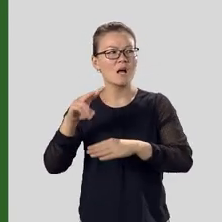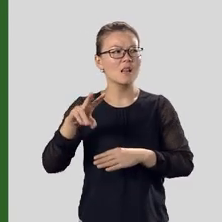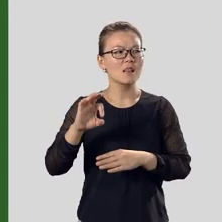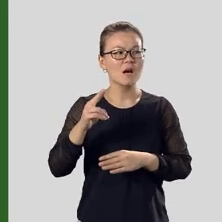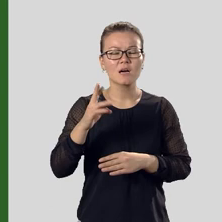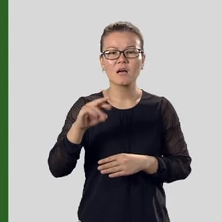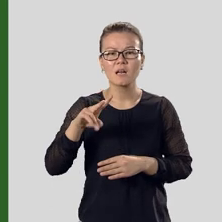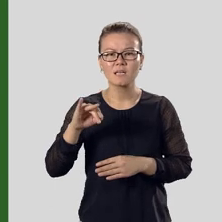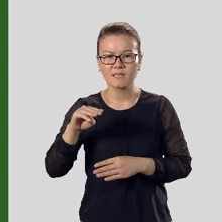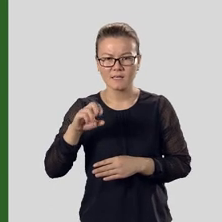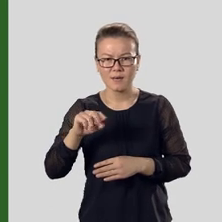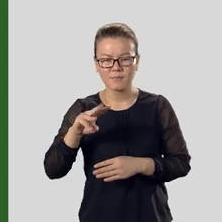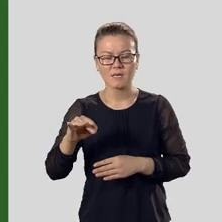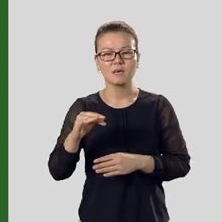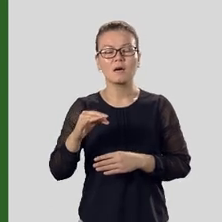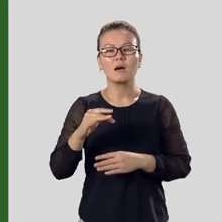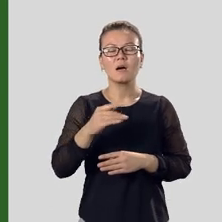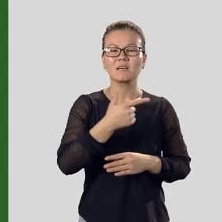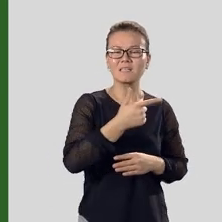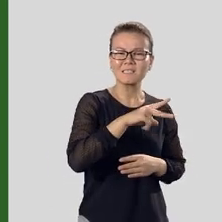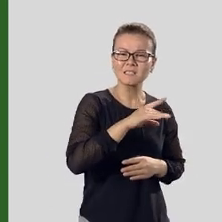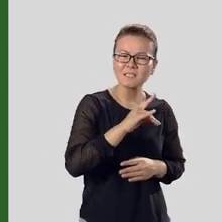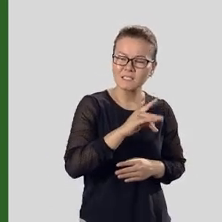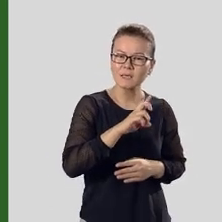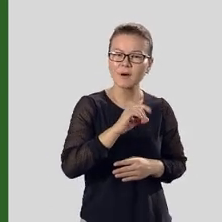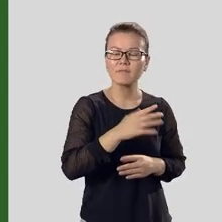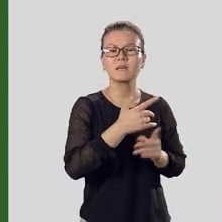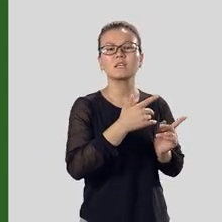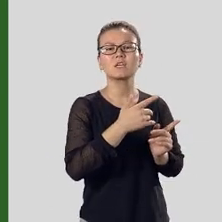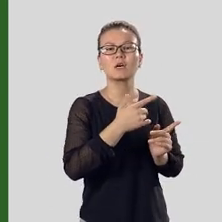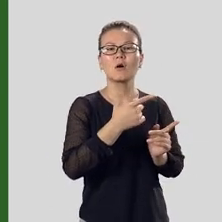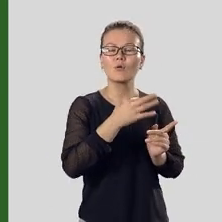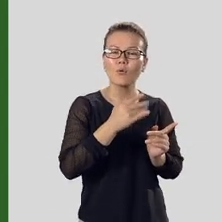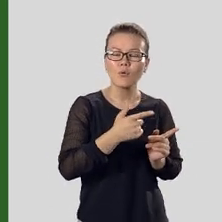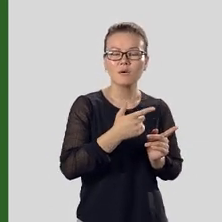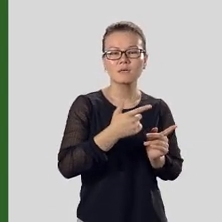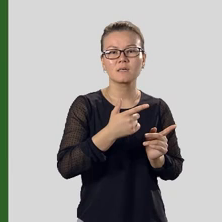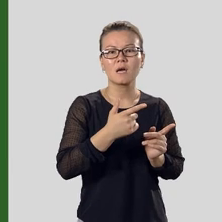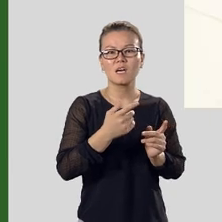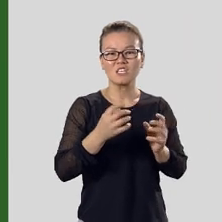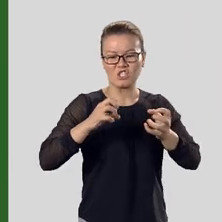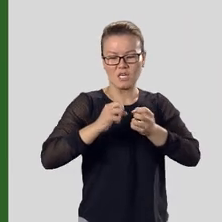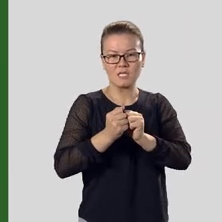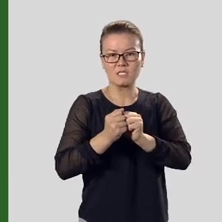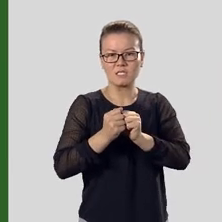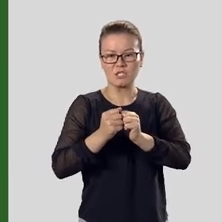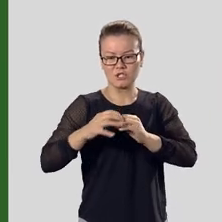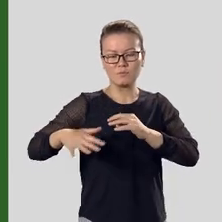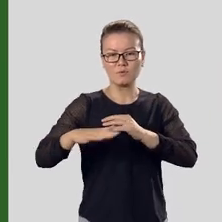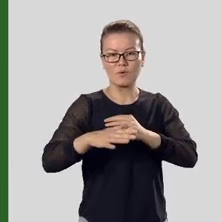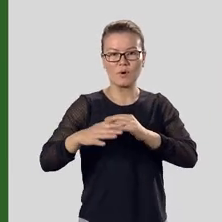горами-лаколитами. Складчатые и глыбовые горы возникают в зонах сжатия земной коры на